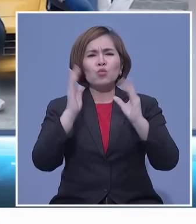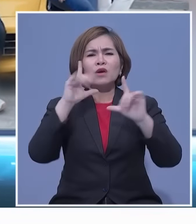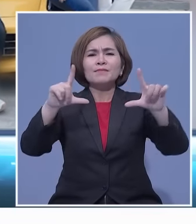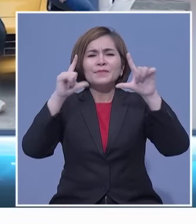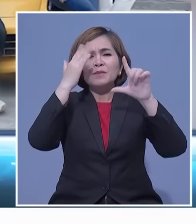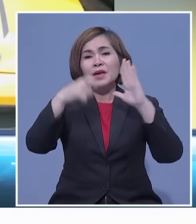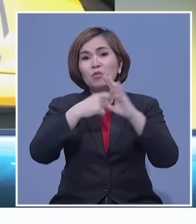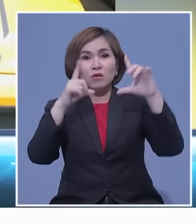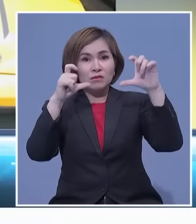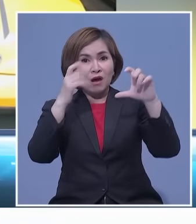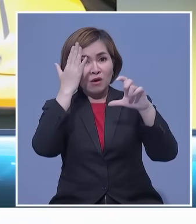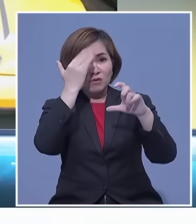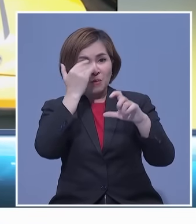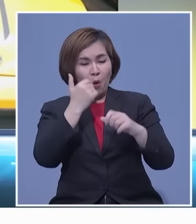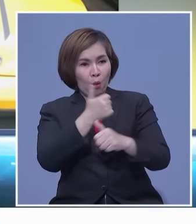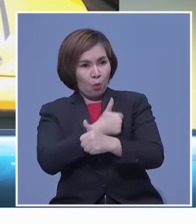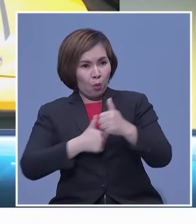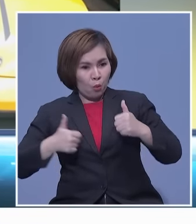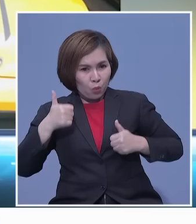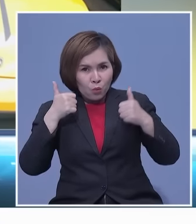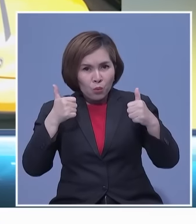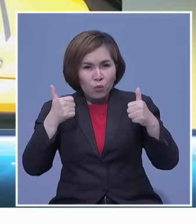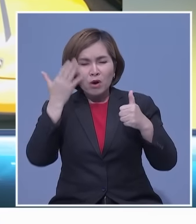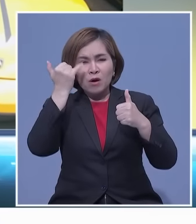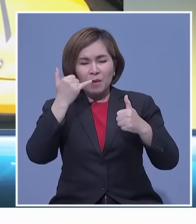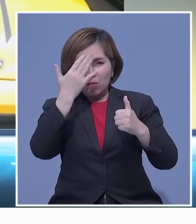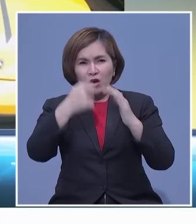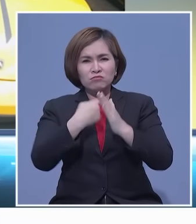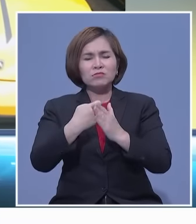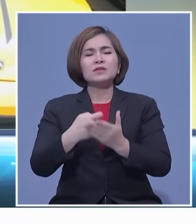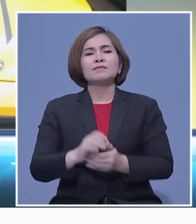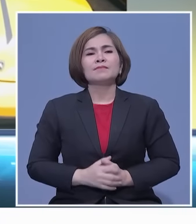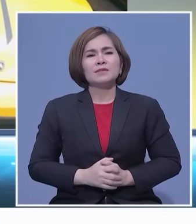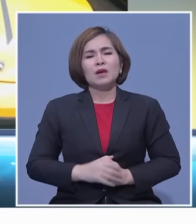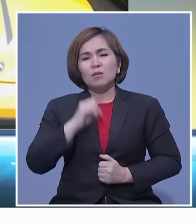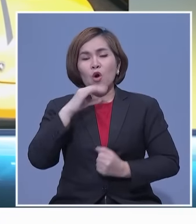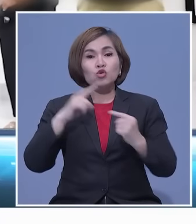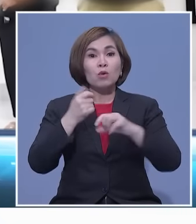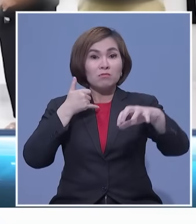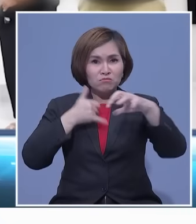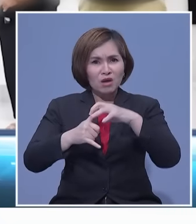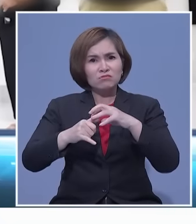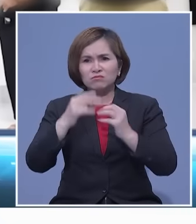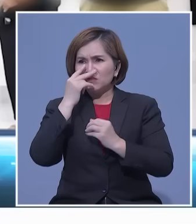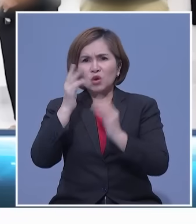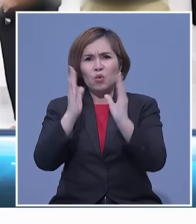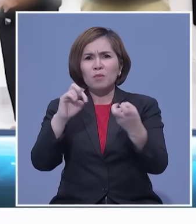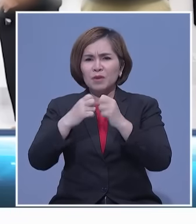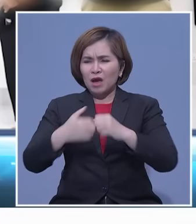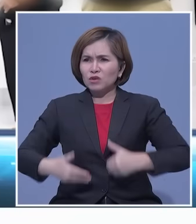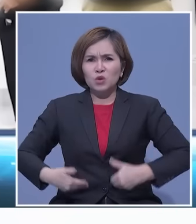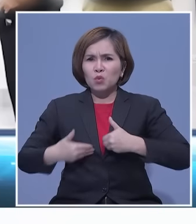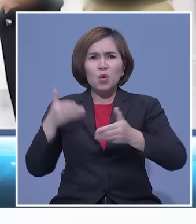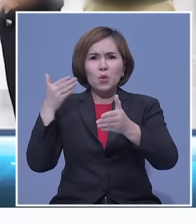จากการถ่ายภาพแล้วคนบอกโอ้โหร่างทองมากๆแล้วช่วงนึงของการแถลงข่าวพี่แซมบอกว่าตั้งแต่เข้าไปอ่ะไม่เคยเห็นคนไม่ประสบความ